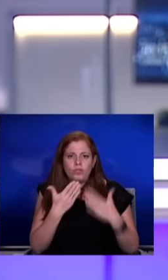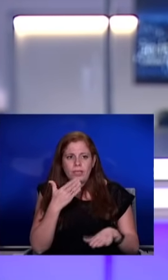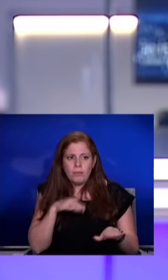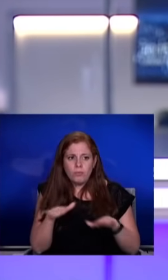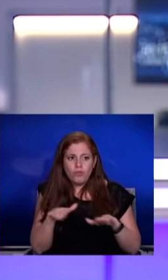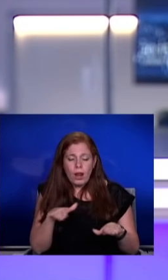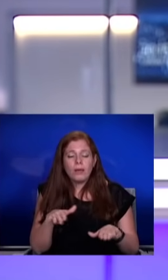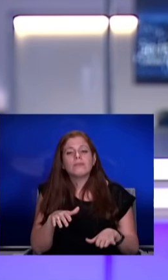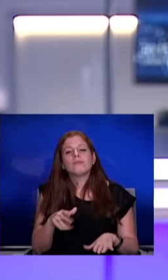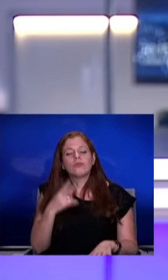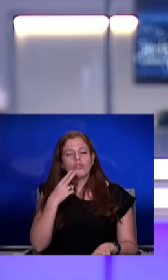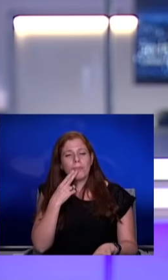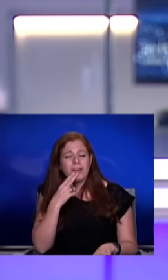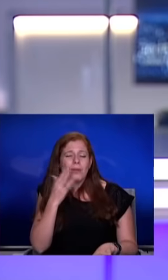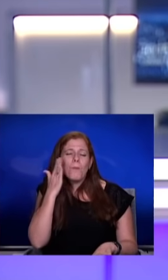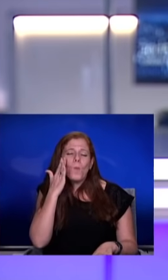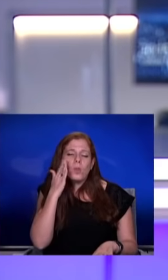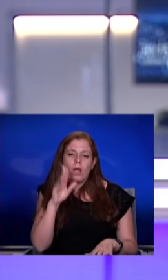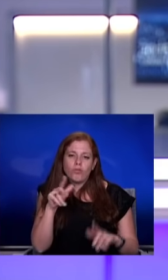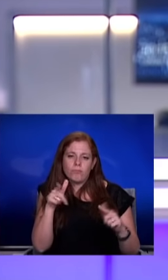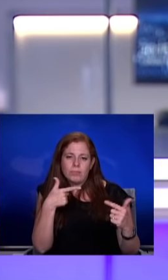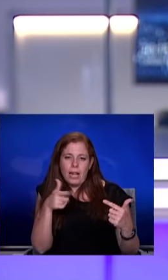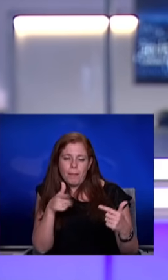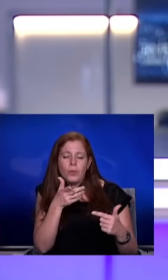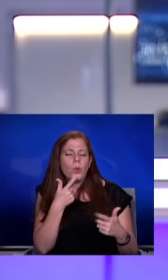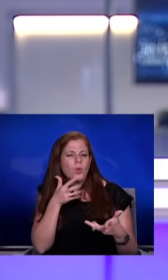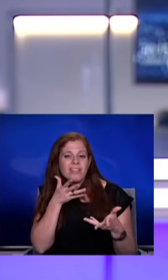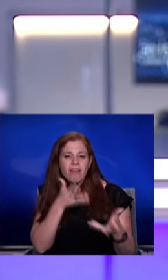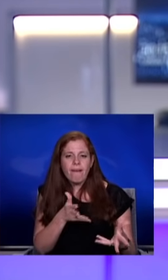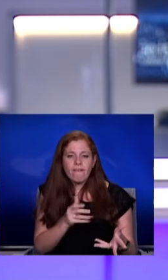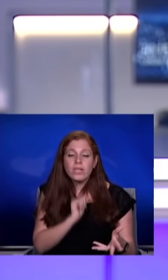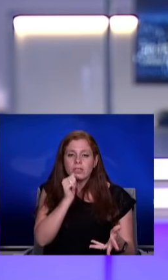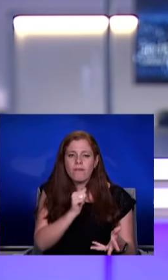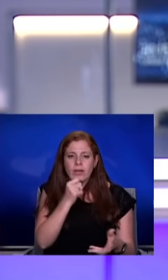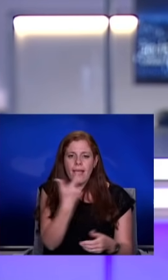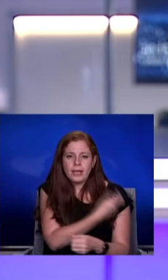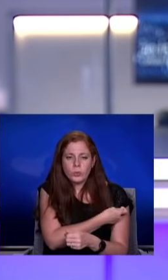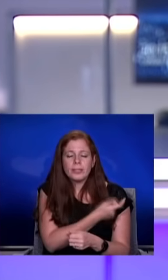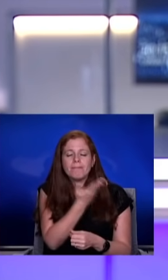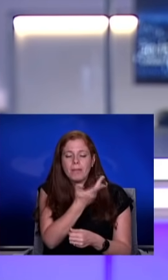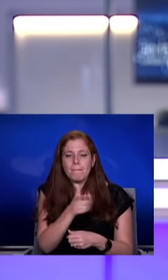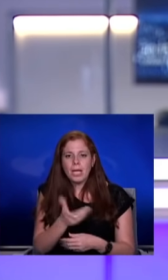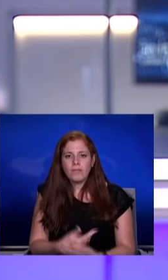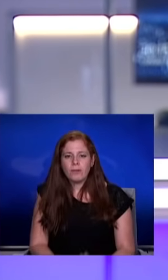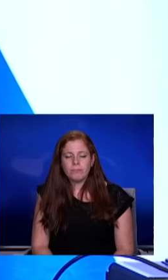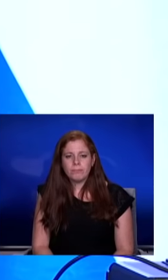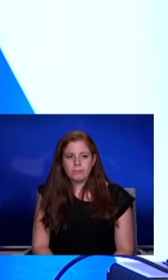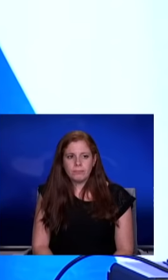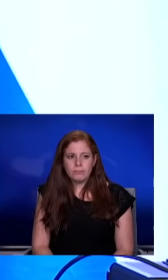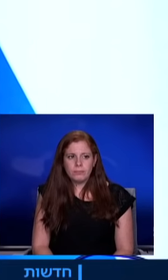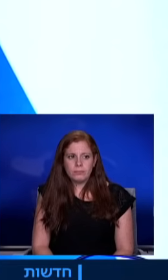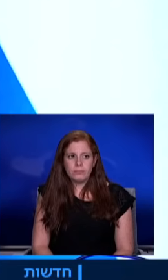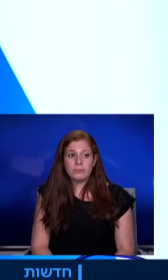היטב למצלמות ולמיקרופונים, ראש הממשלה בנט תקף בחריפות את סרבני החיסונים. הנה הכתבה של עמיחי שטיין.